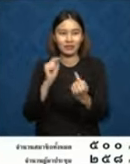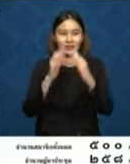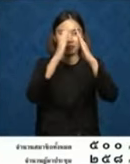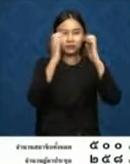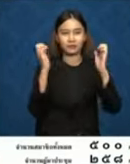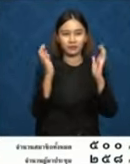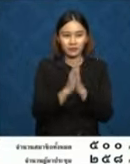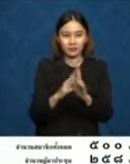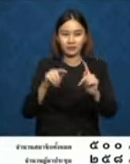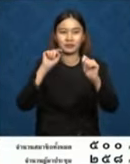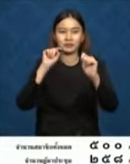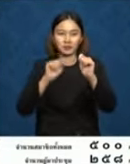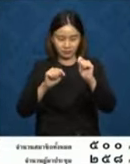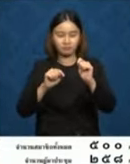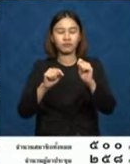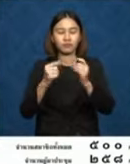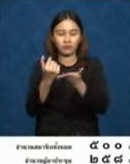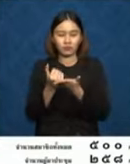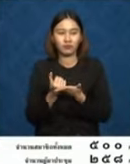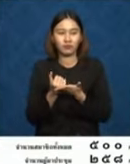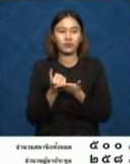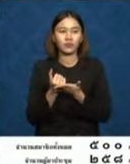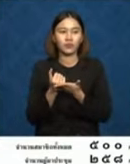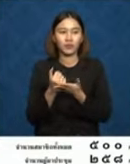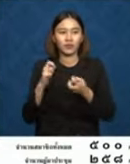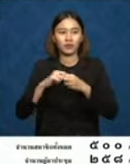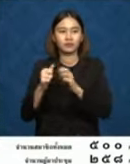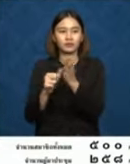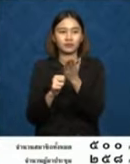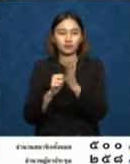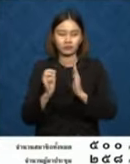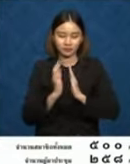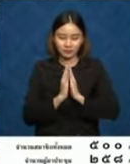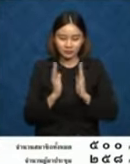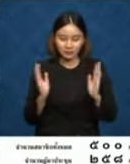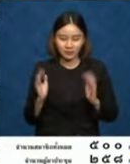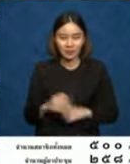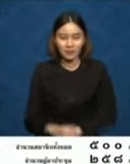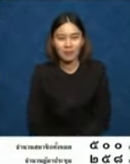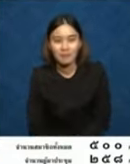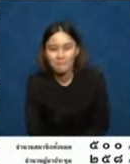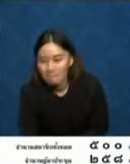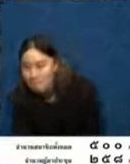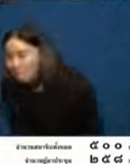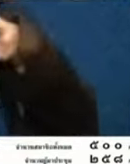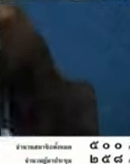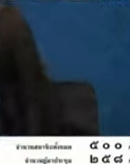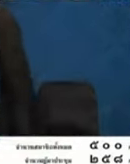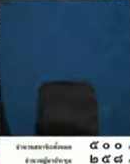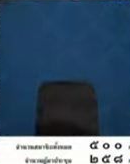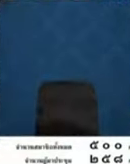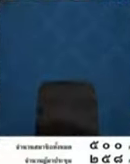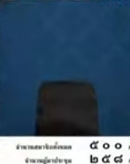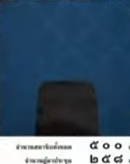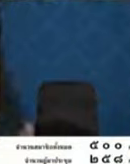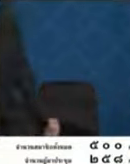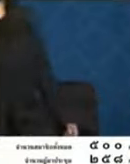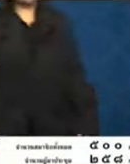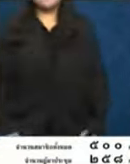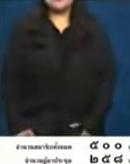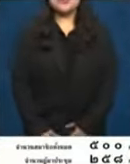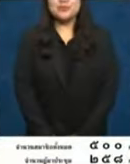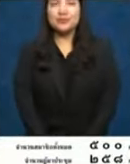างตำบลนะครับหาดชายรีโดยด่วนเลยนะครับขอบคุณมากครับ ขอบคุณครับขอเชิญท่านอนันต์ปรีดาสุทธิจิ